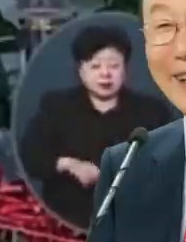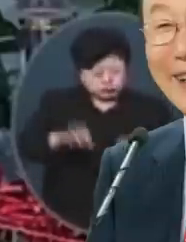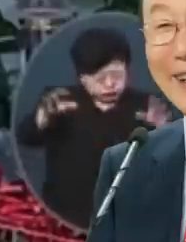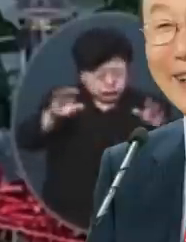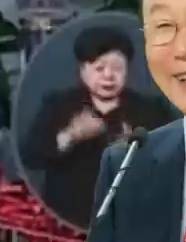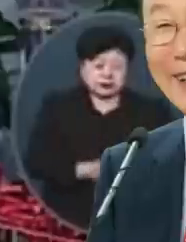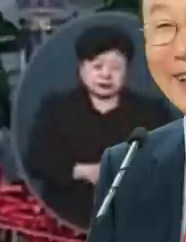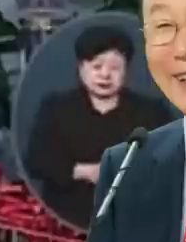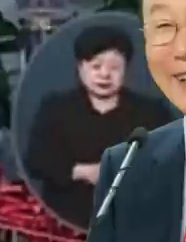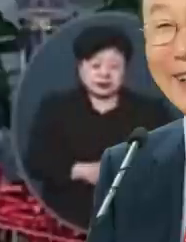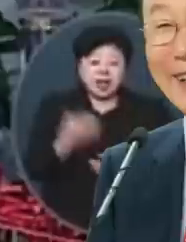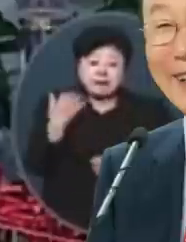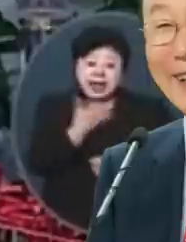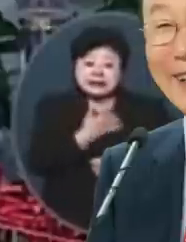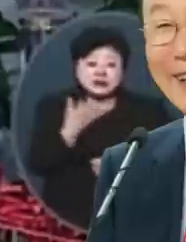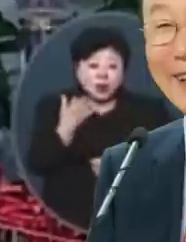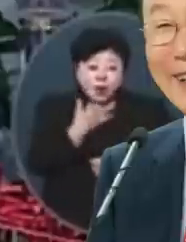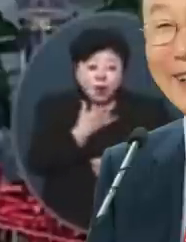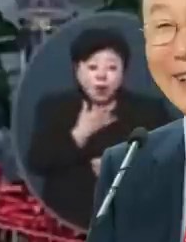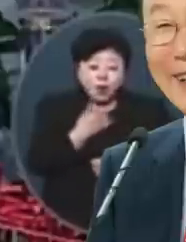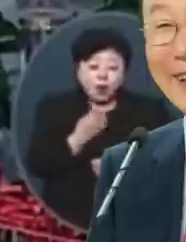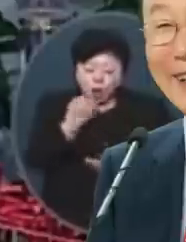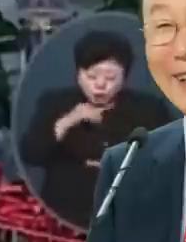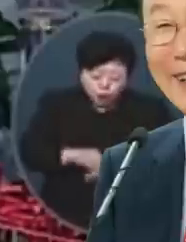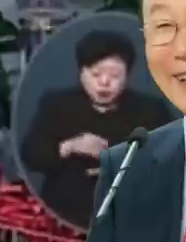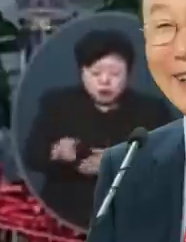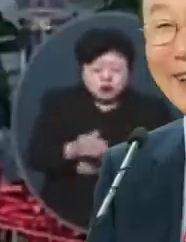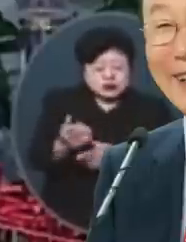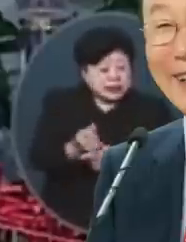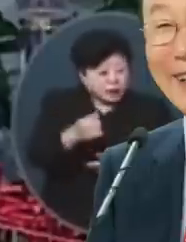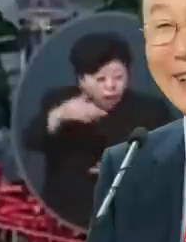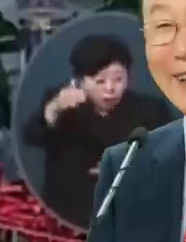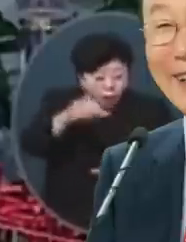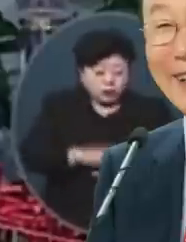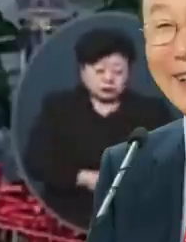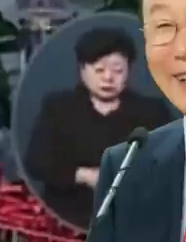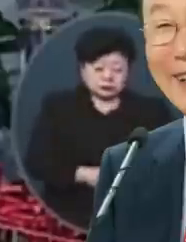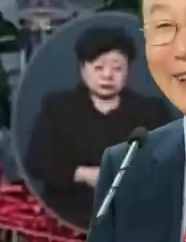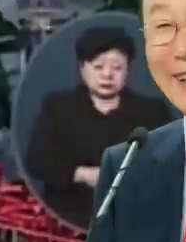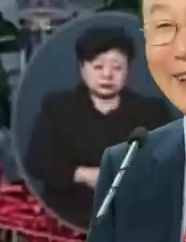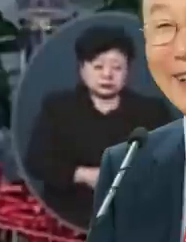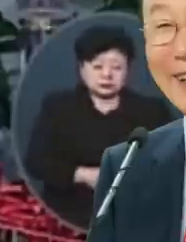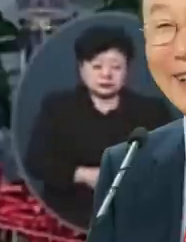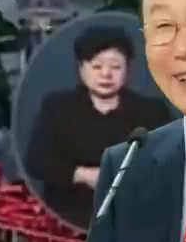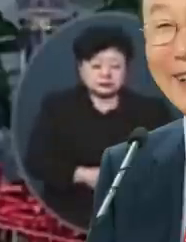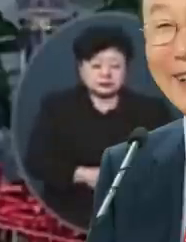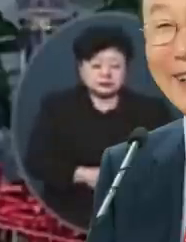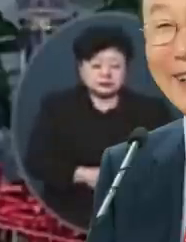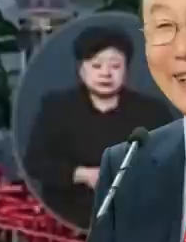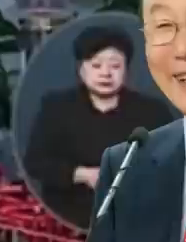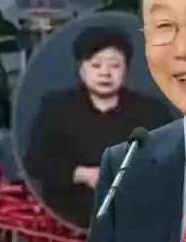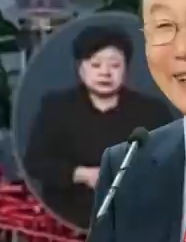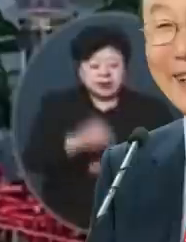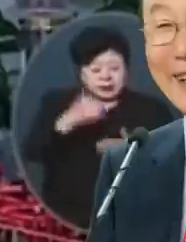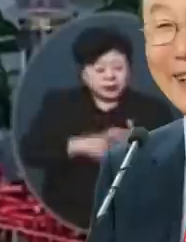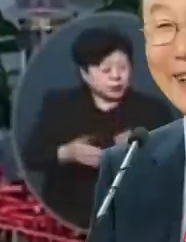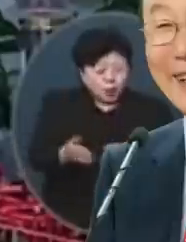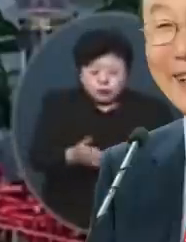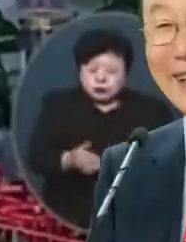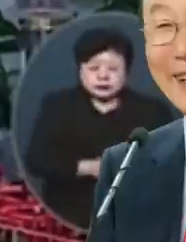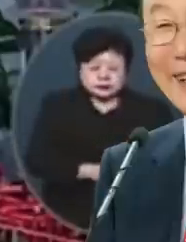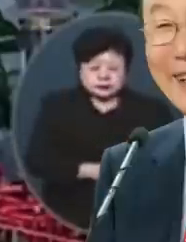것입니다. 베드로는 도로 물고기 잡으러 가고 뭐 아무것도 남는 것이